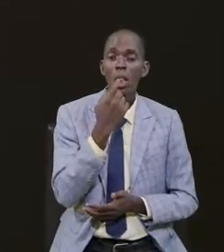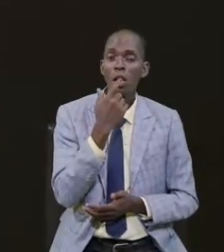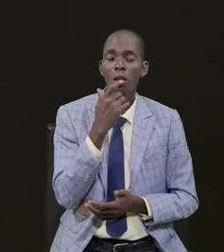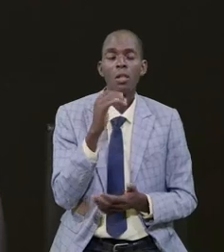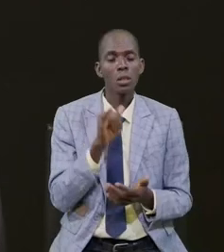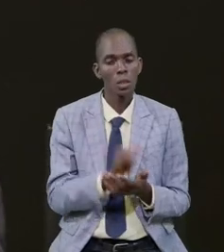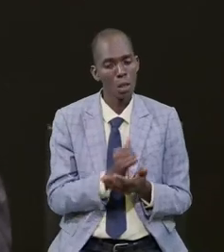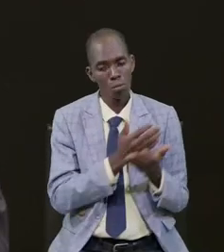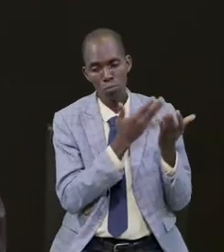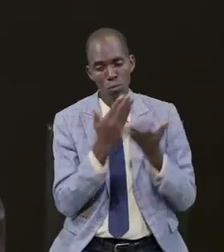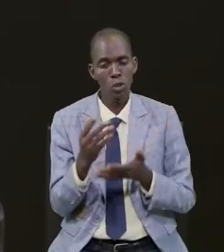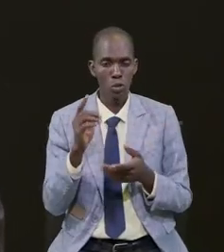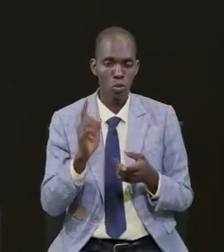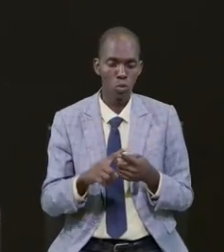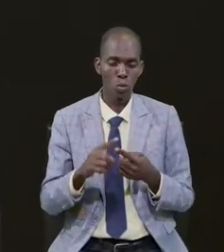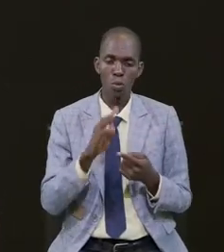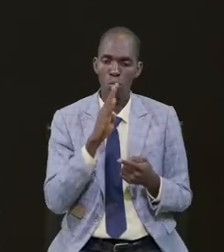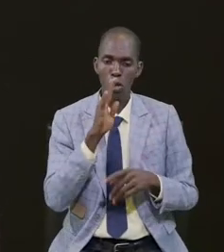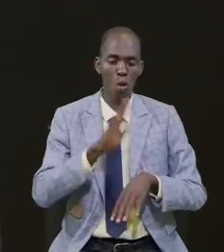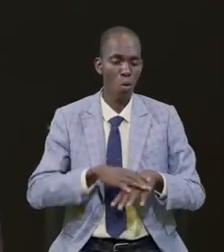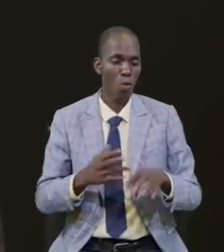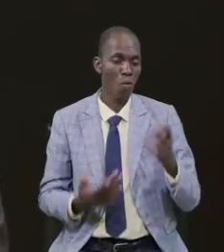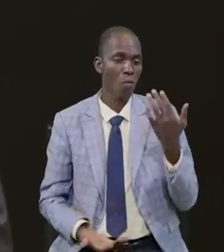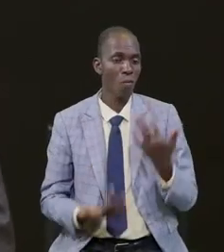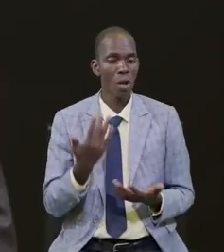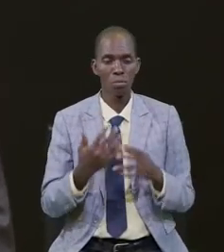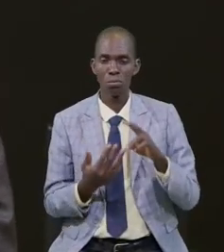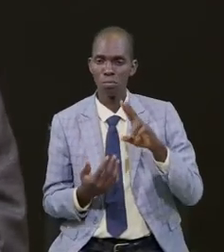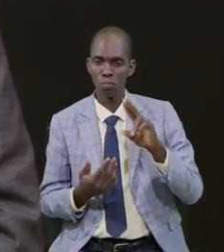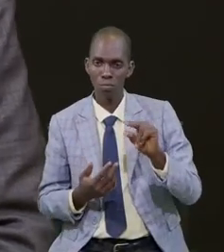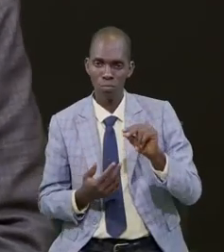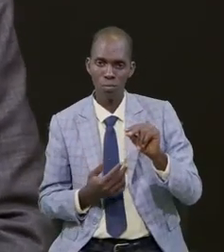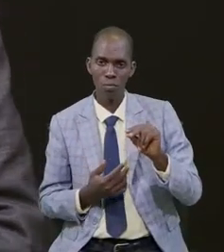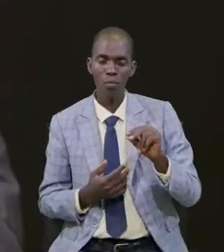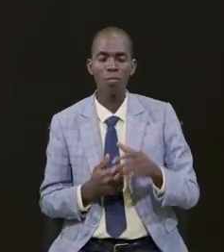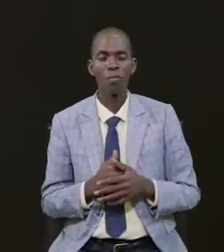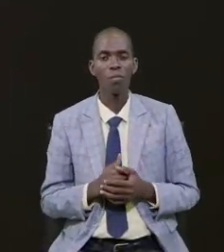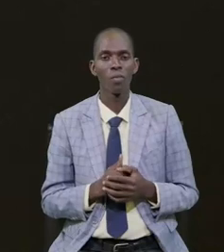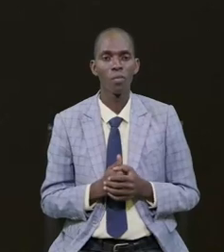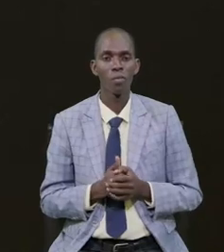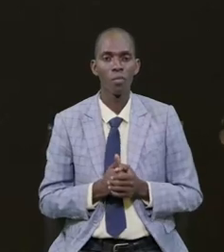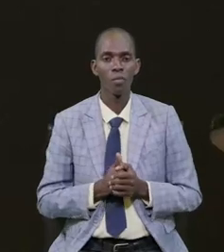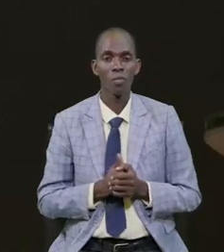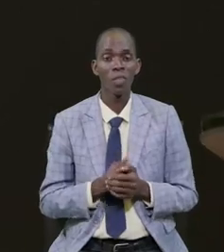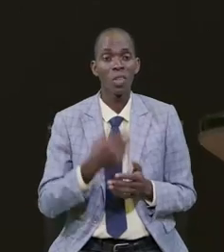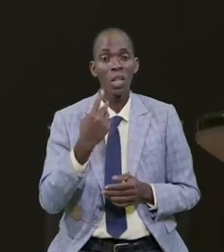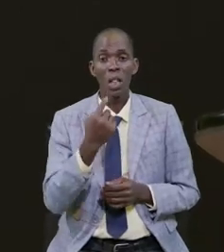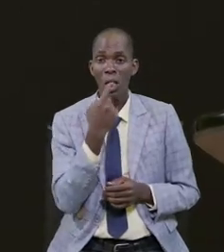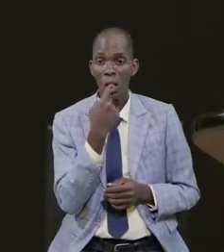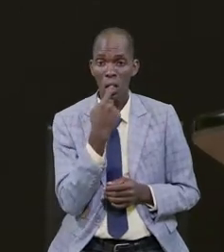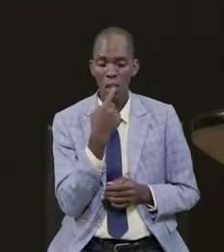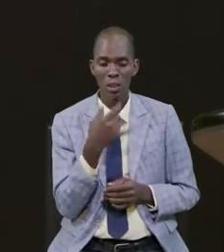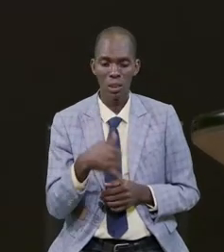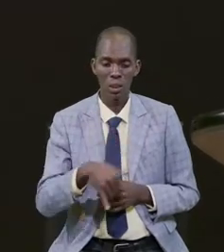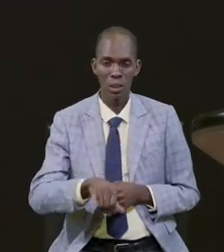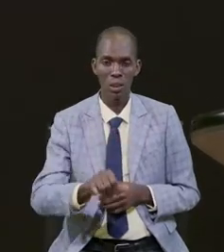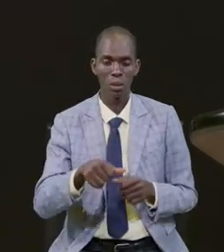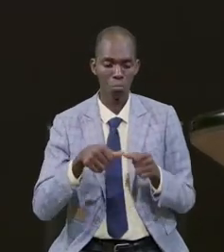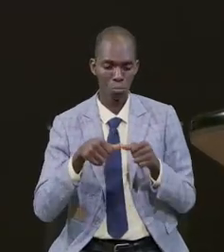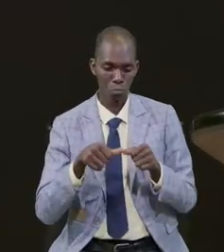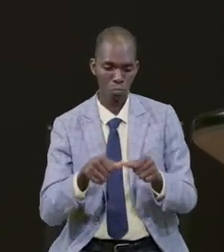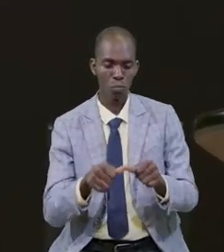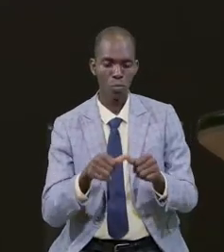la langue qui enflamme le cou de la gêne, étant elle-même enflammée par la gêne. La langue demeure